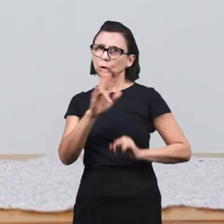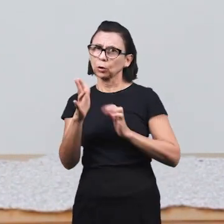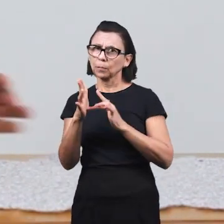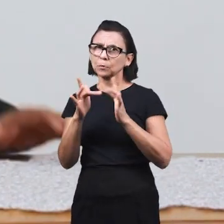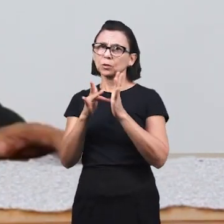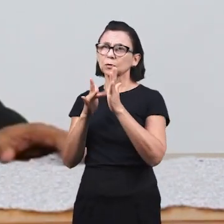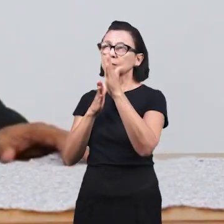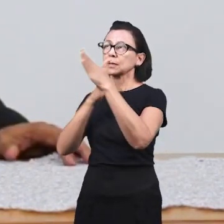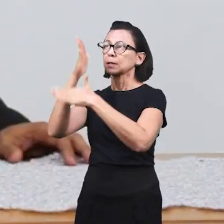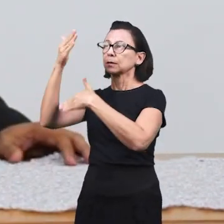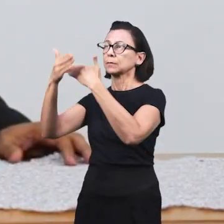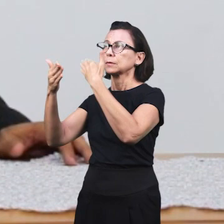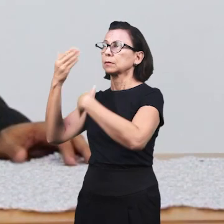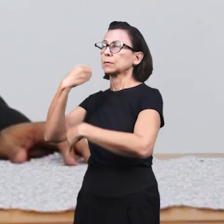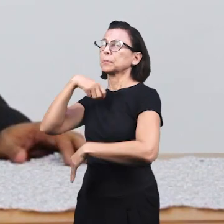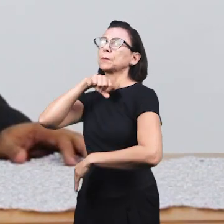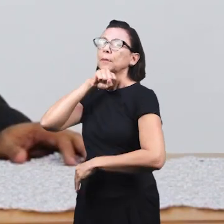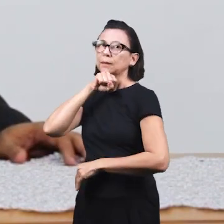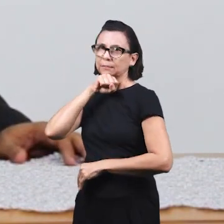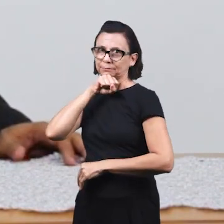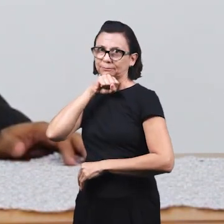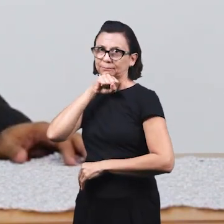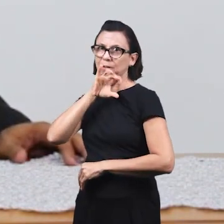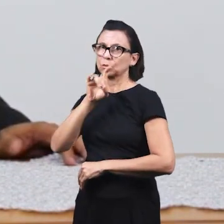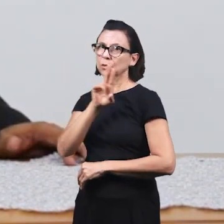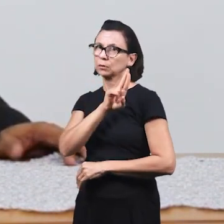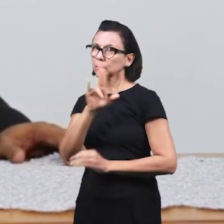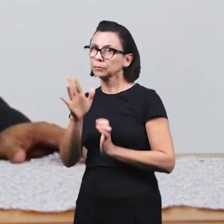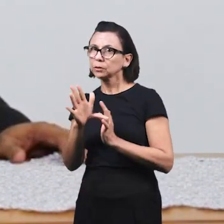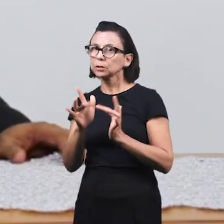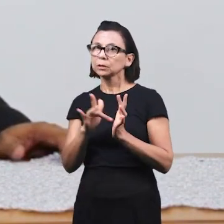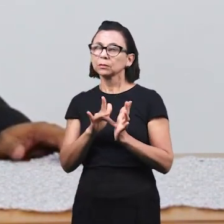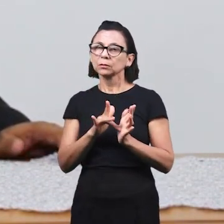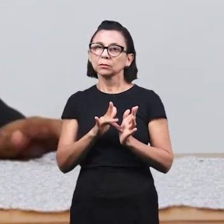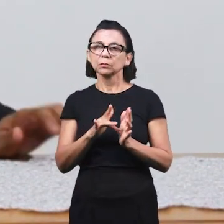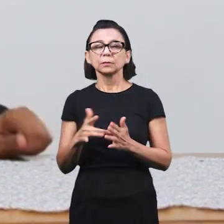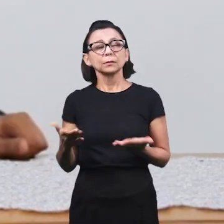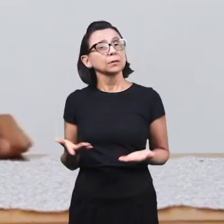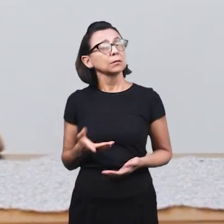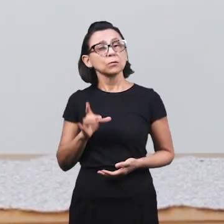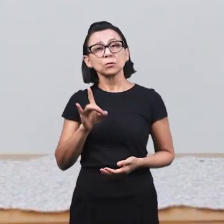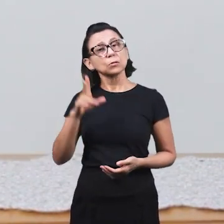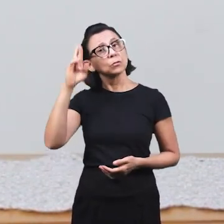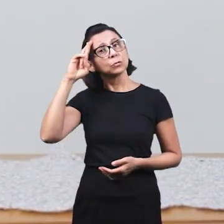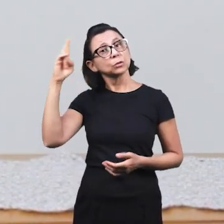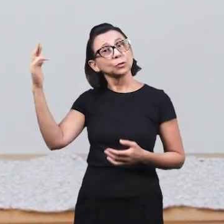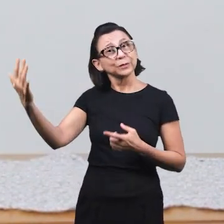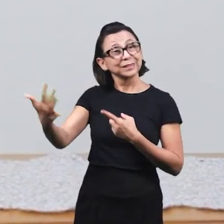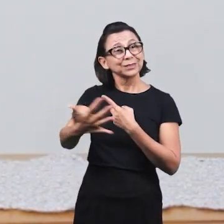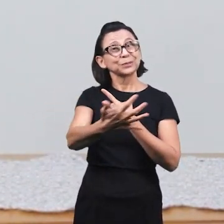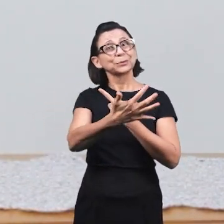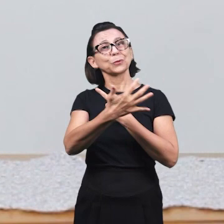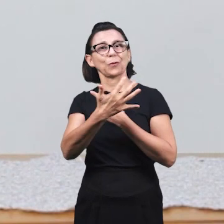И Слово говорит, никто не приходит к Отцу, как только через Меня. Господь, Он хранит тебя.